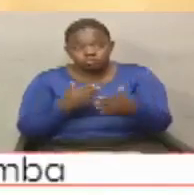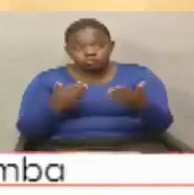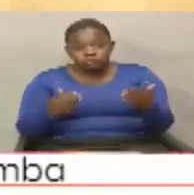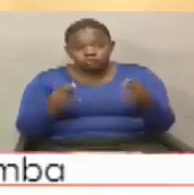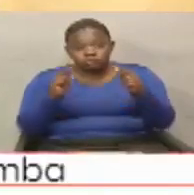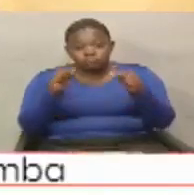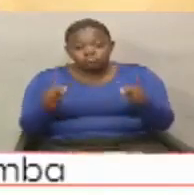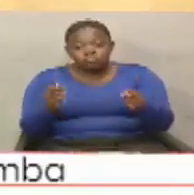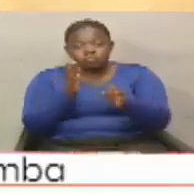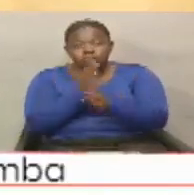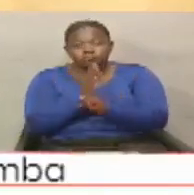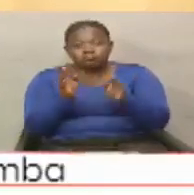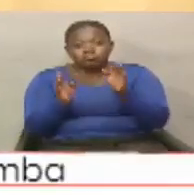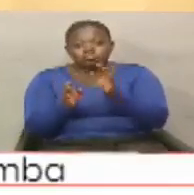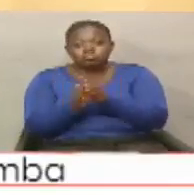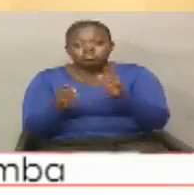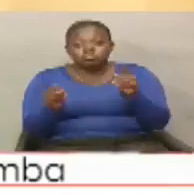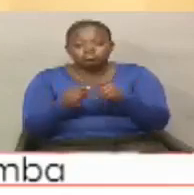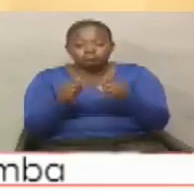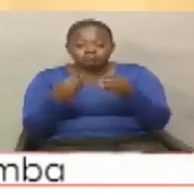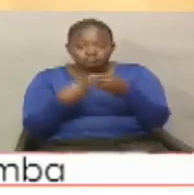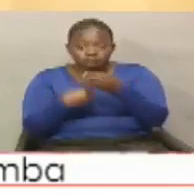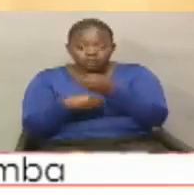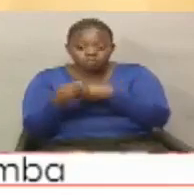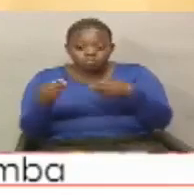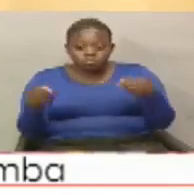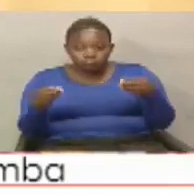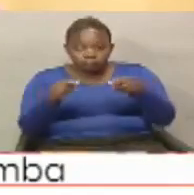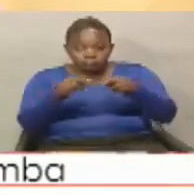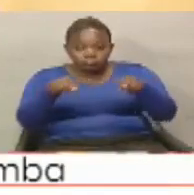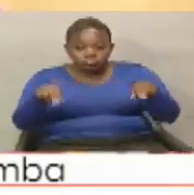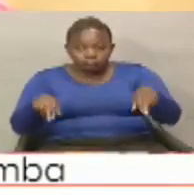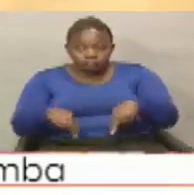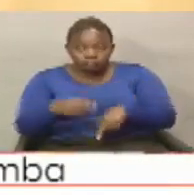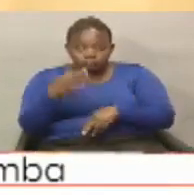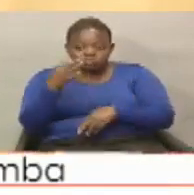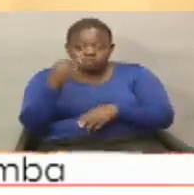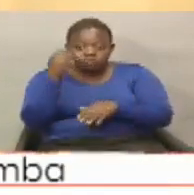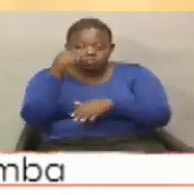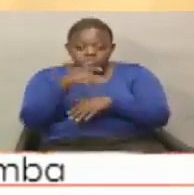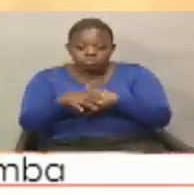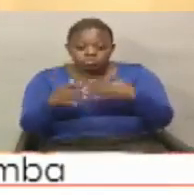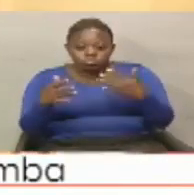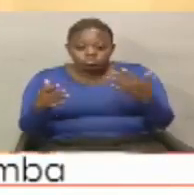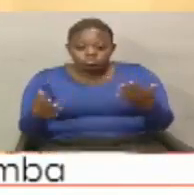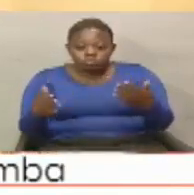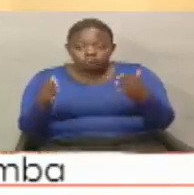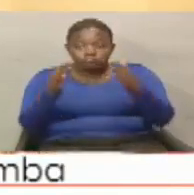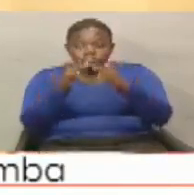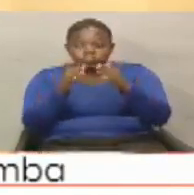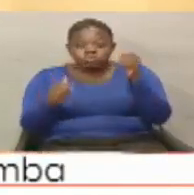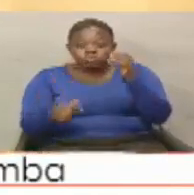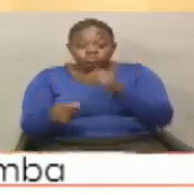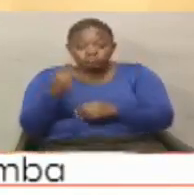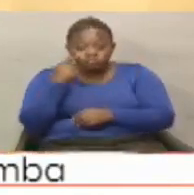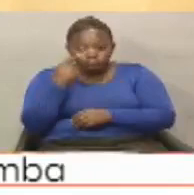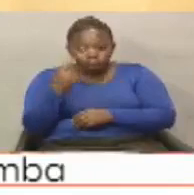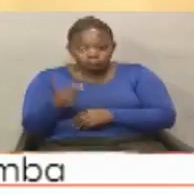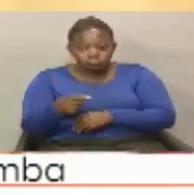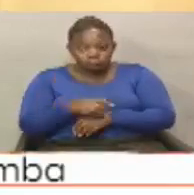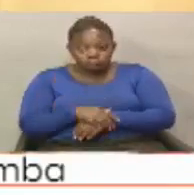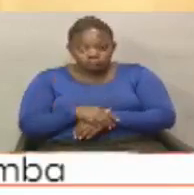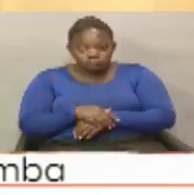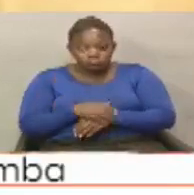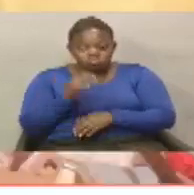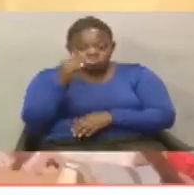si kazinge n'addako n'anguzao obuzigu 3 n'addako n'anguza ennyumba eno yojjoraba n'addako